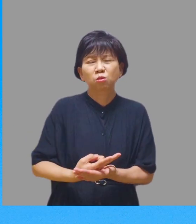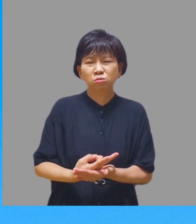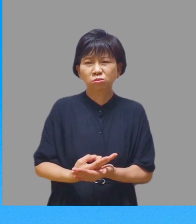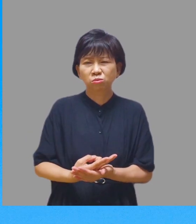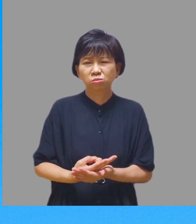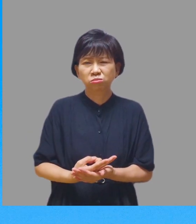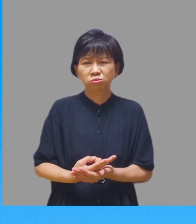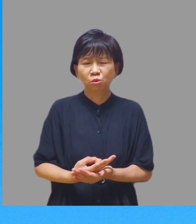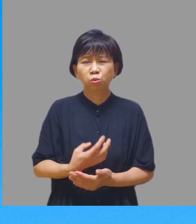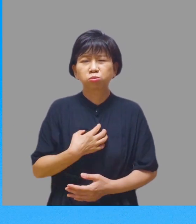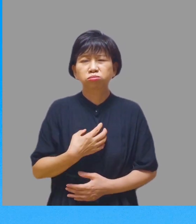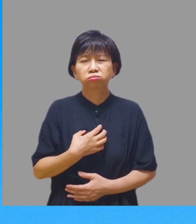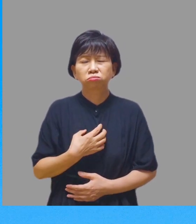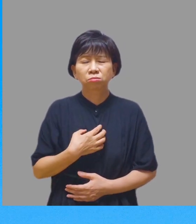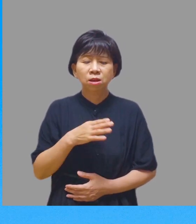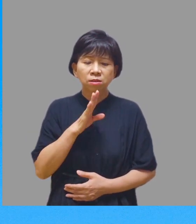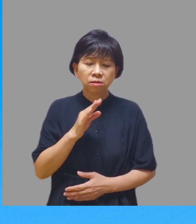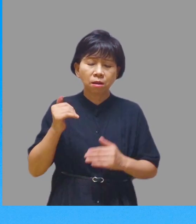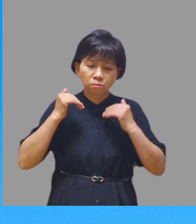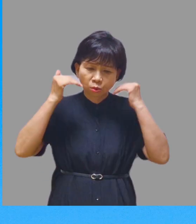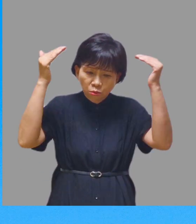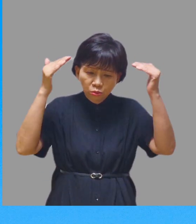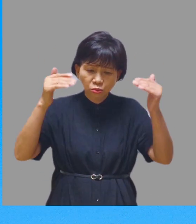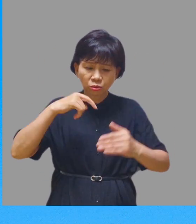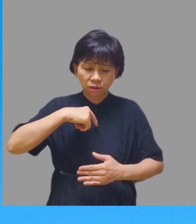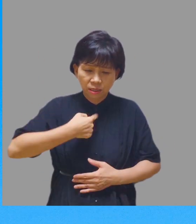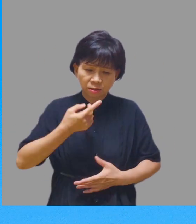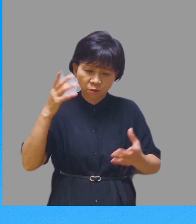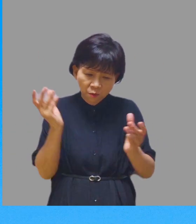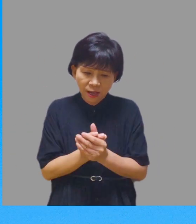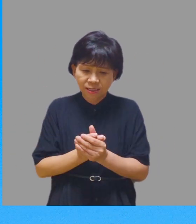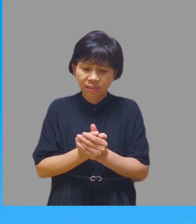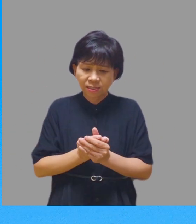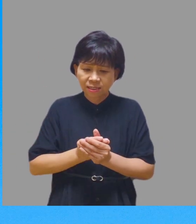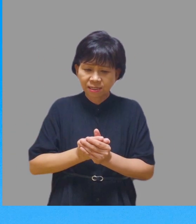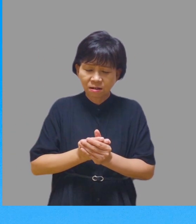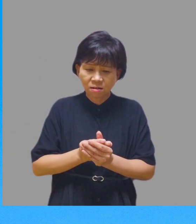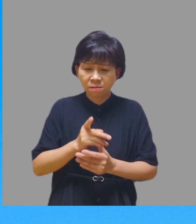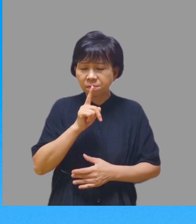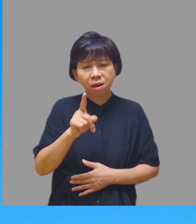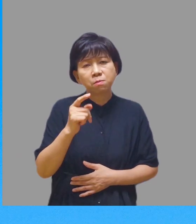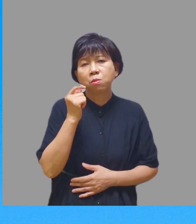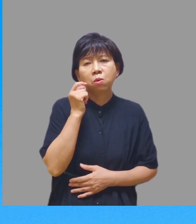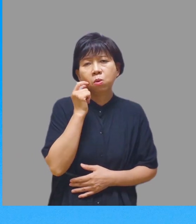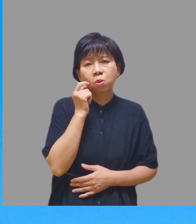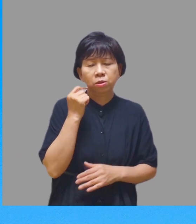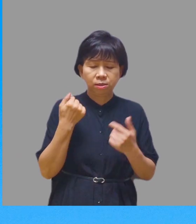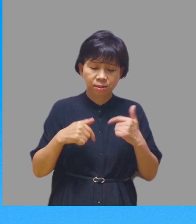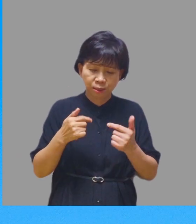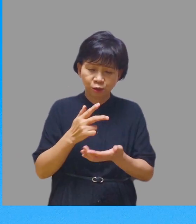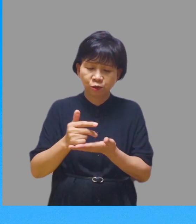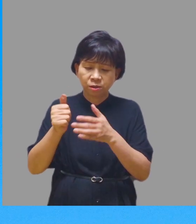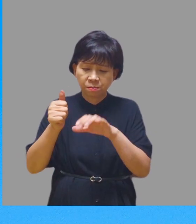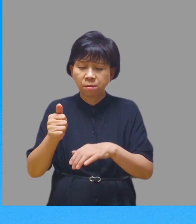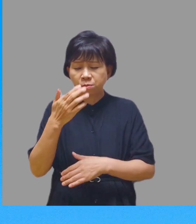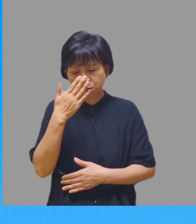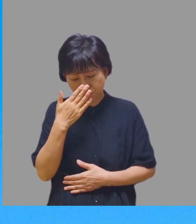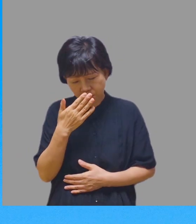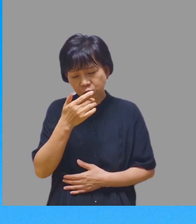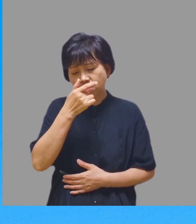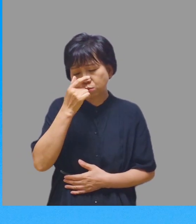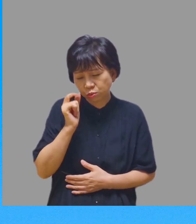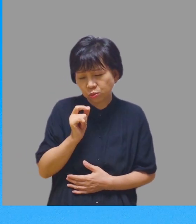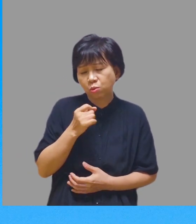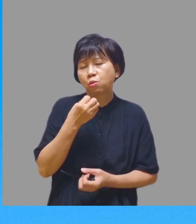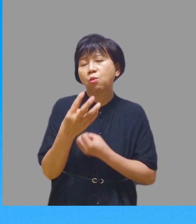있는 것입니다. 참된 성숙은 자신을 완전하다 말하는 데 있지 않고 늘 주님 앞에서